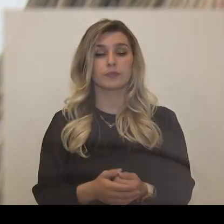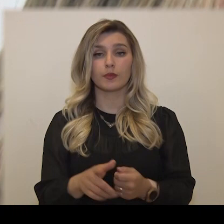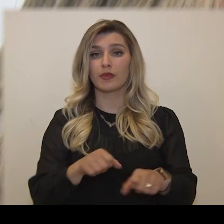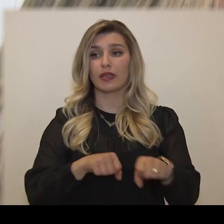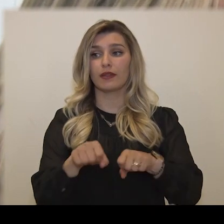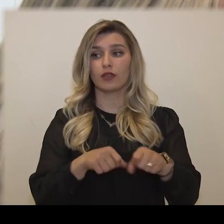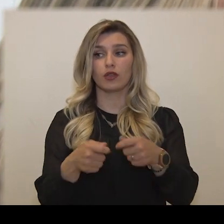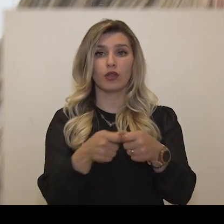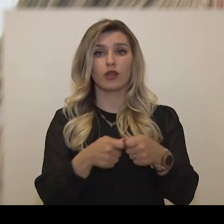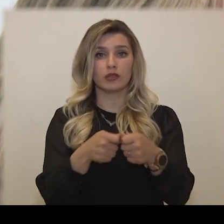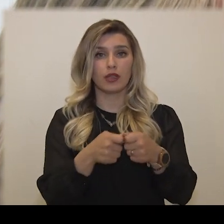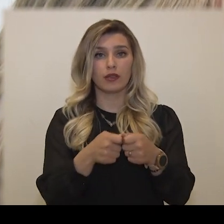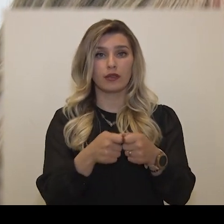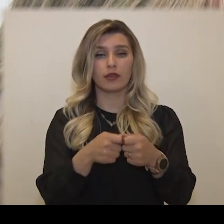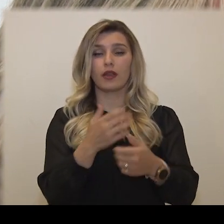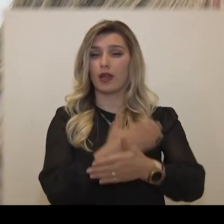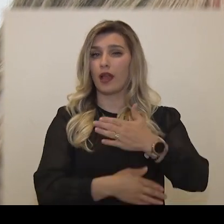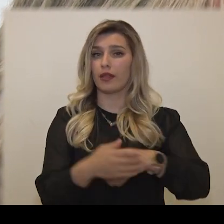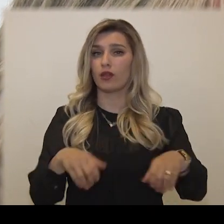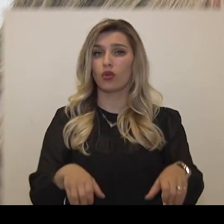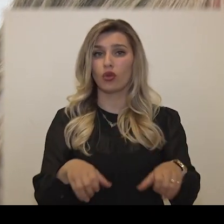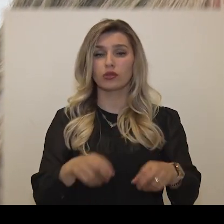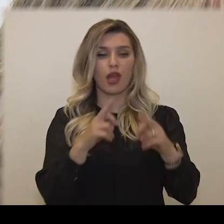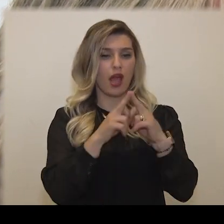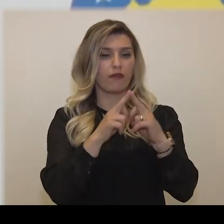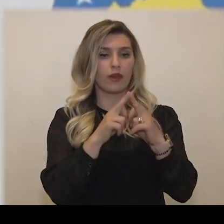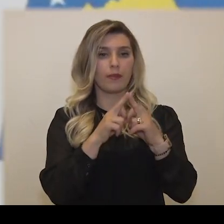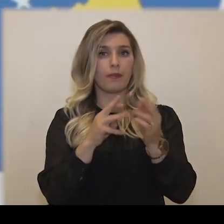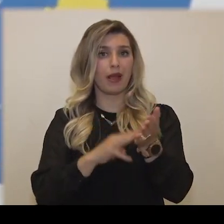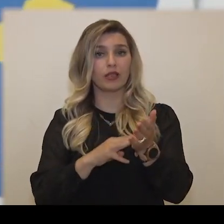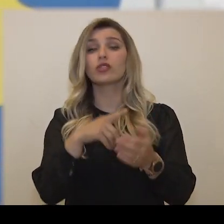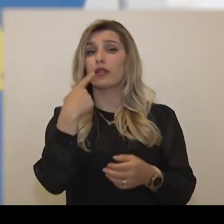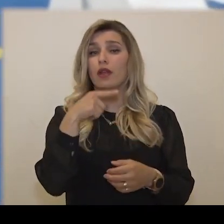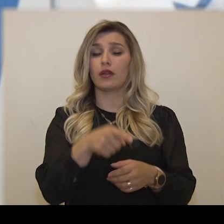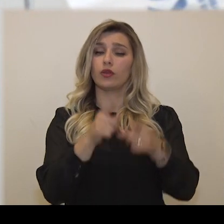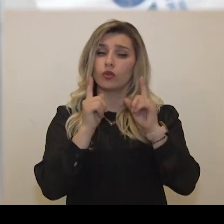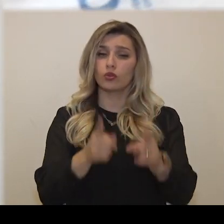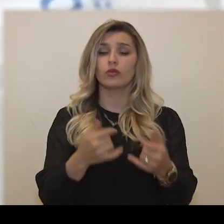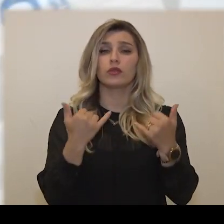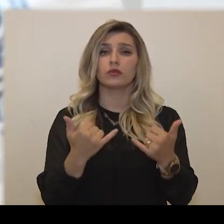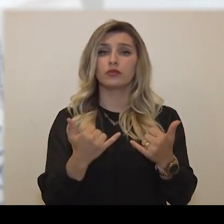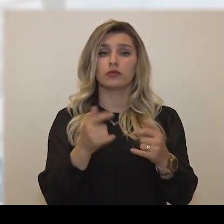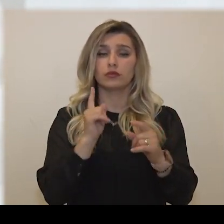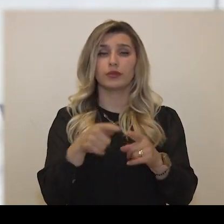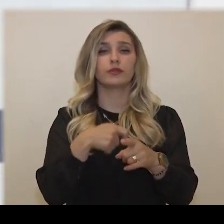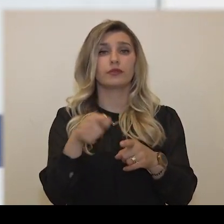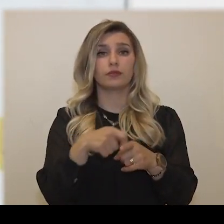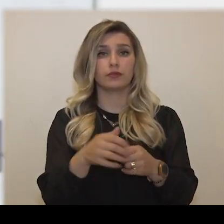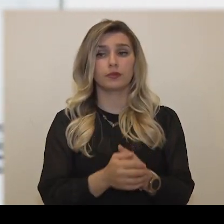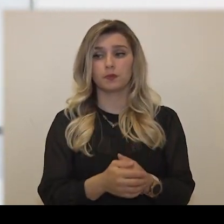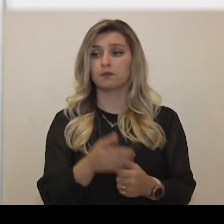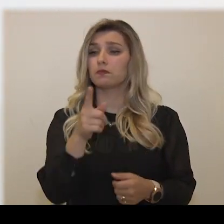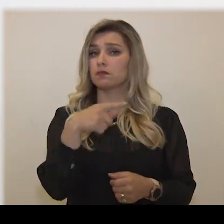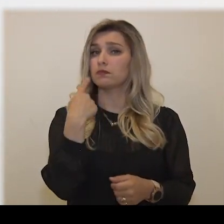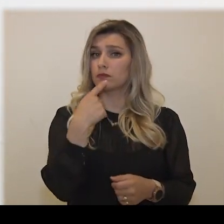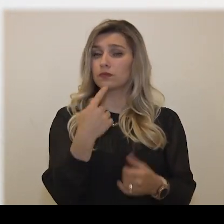Drejtori i shoqatës Hendikos, Afrim Aliqi, shprehet se kjo gjendje duhet urgjentisht të ndryshojë. Kjo kategori